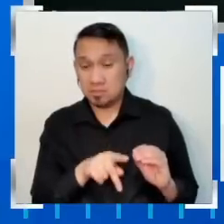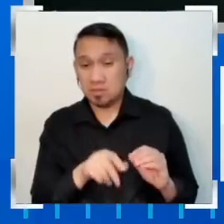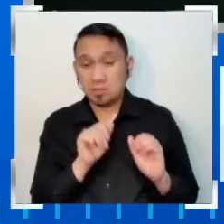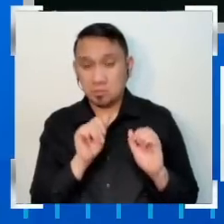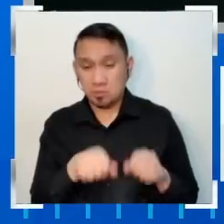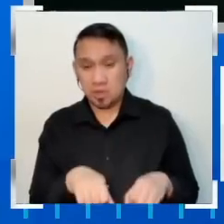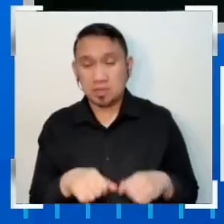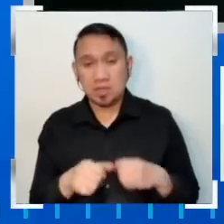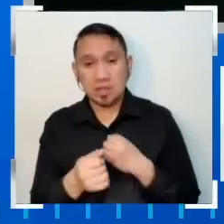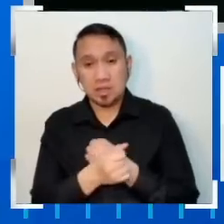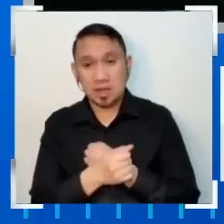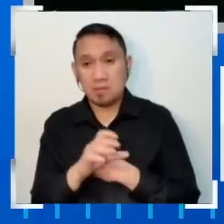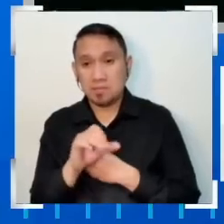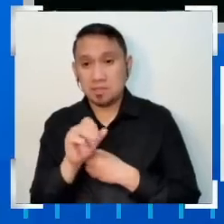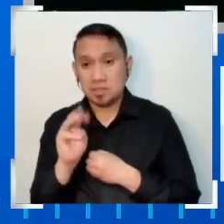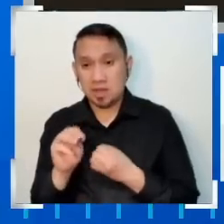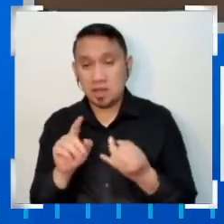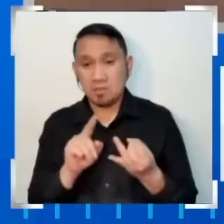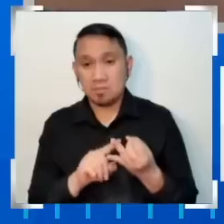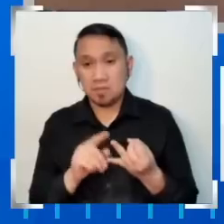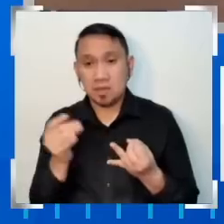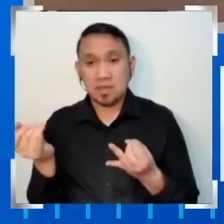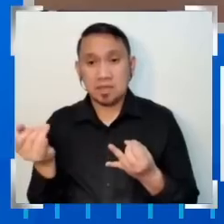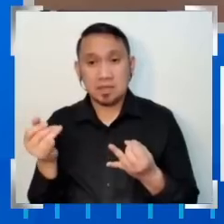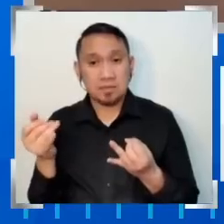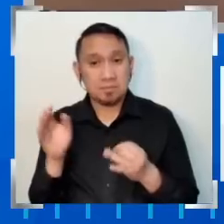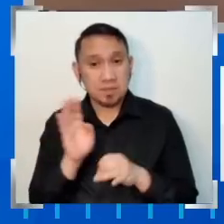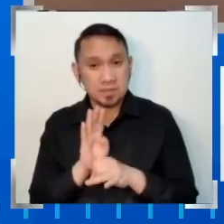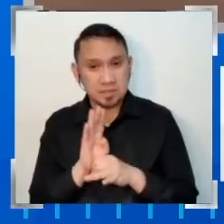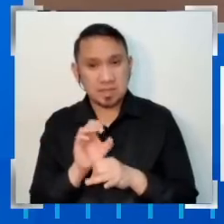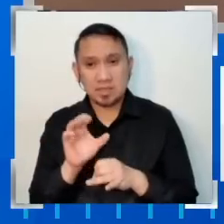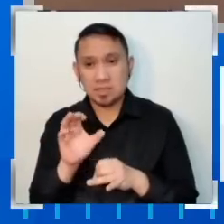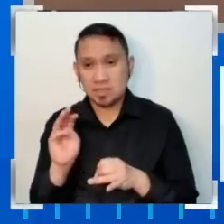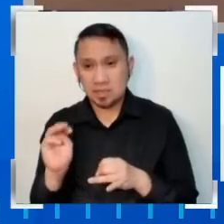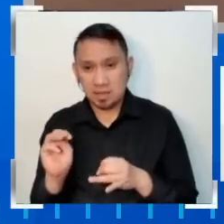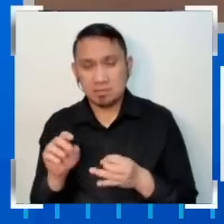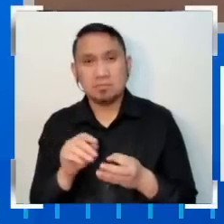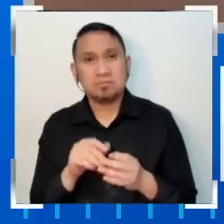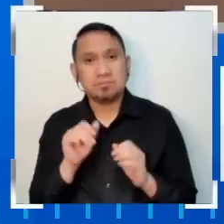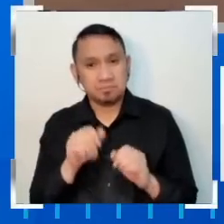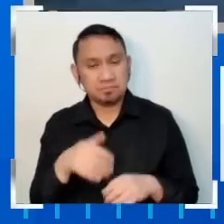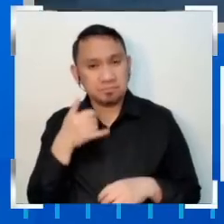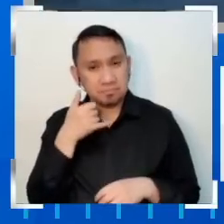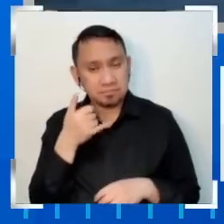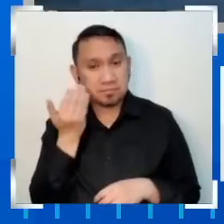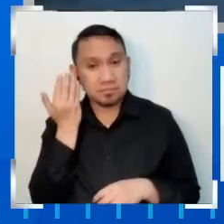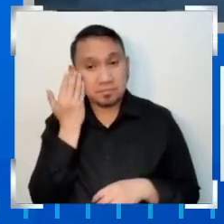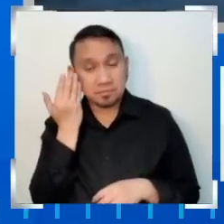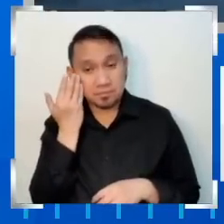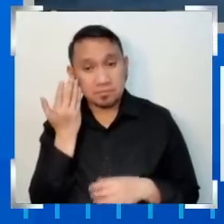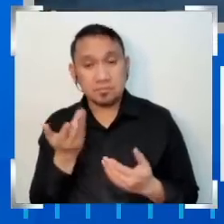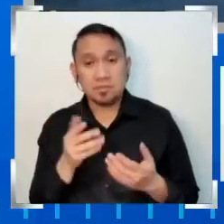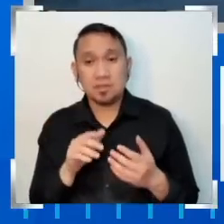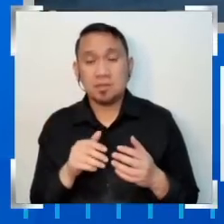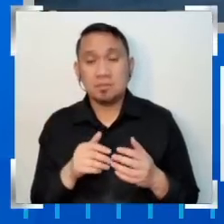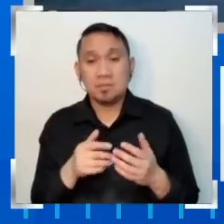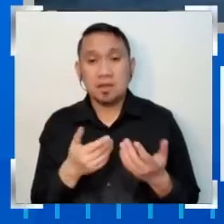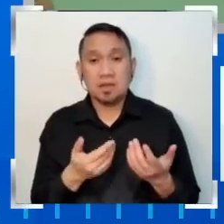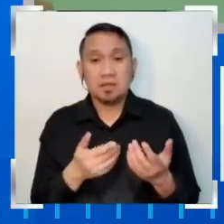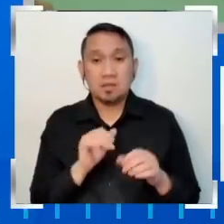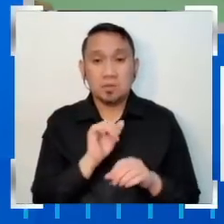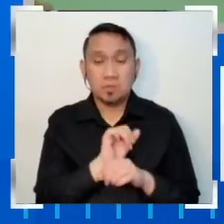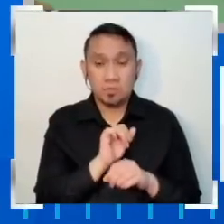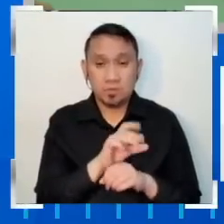investment scam at lahat ng klase ng scam. Pwede na yung tawagan ng mga nagpapanggap na ahente ng mga banko o mga ahensya ng